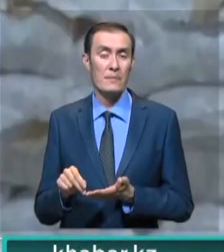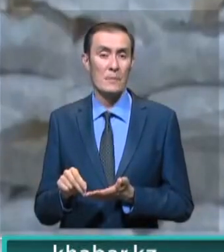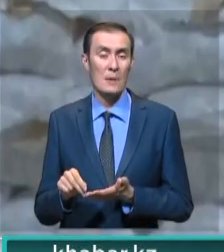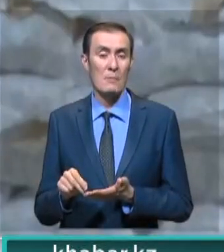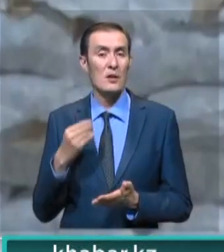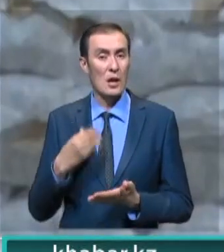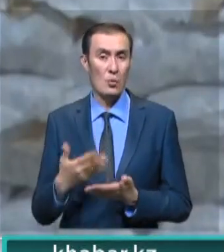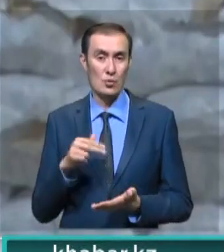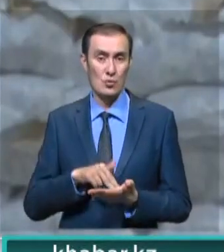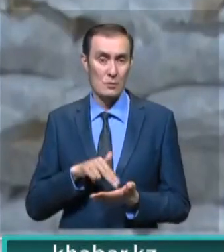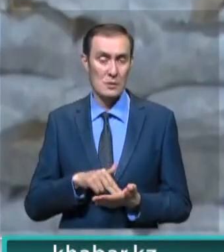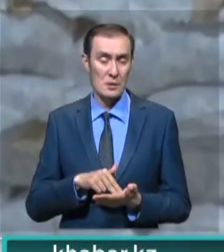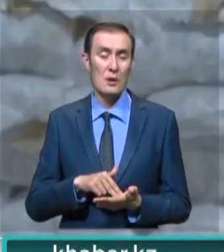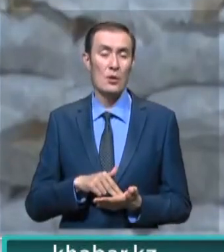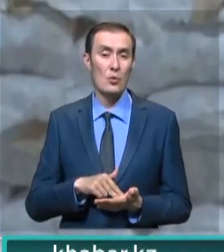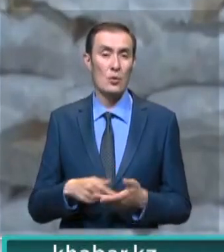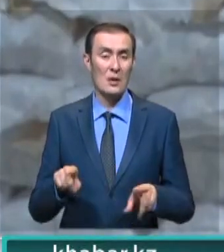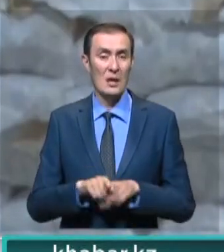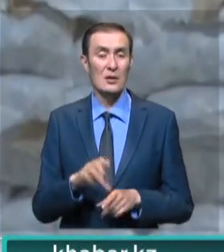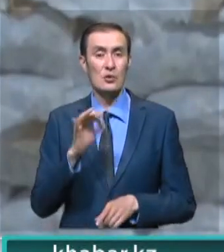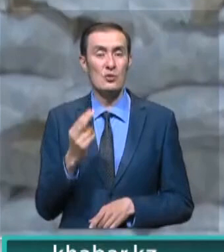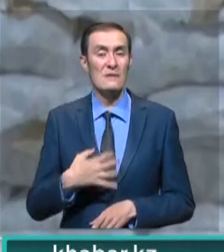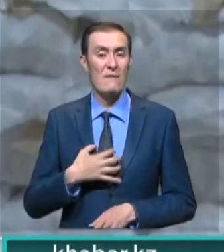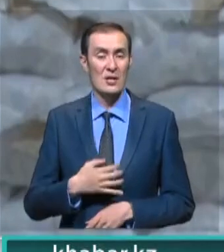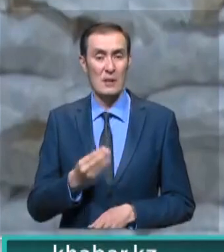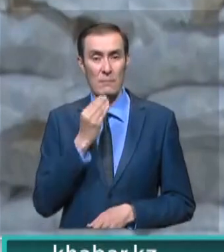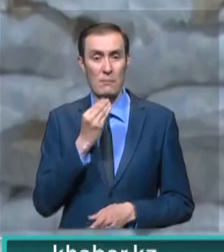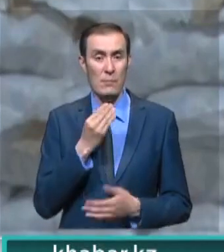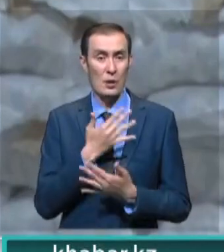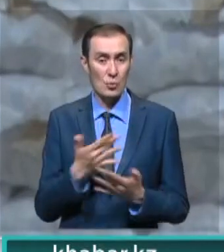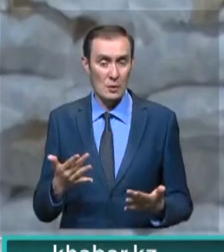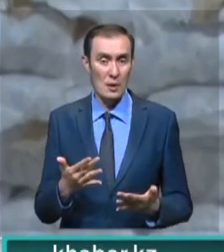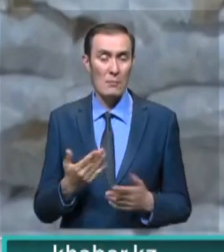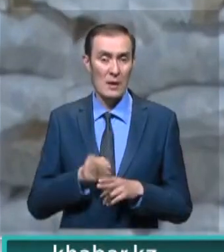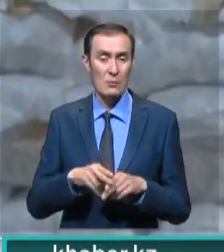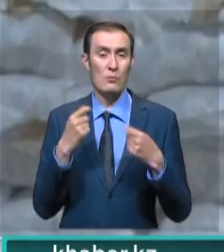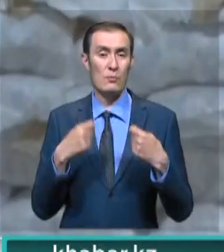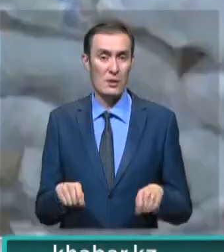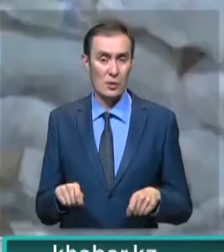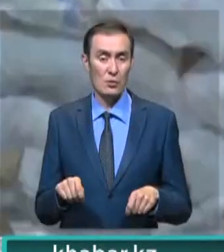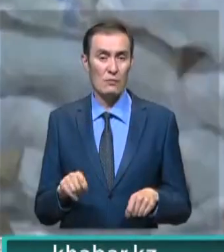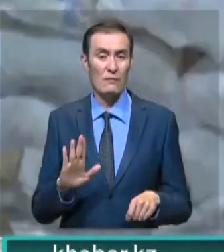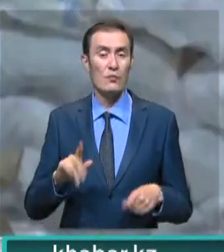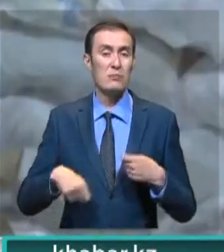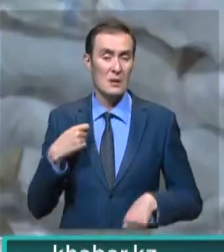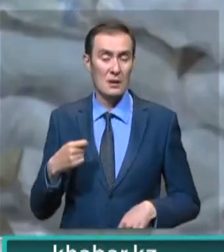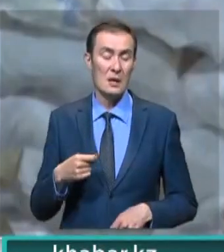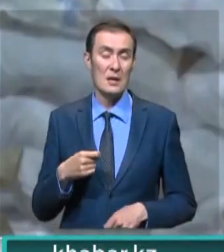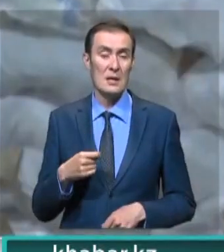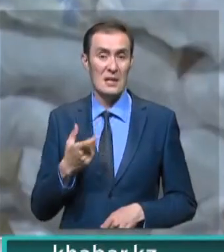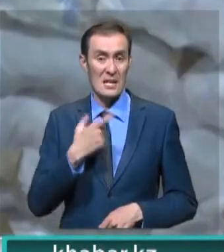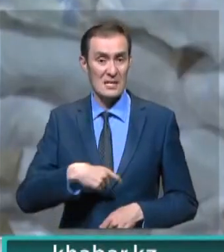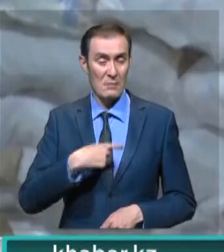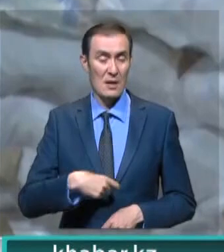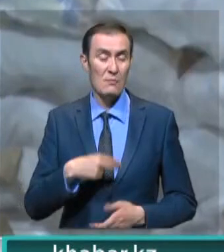высокой цене, но так как это социально значимые магазины, мы и там продаем с убытком. Закупается